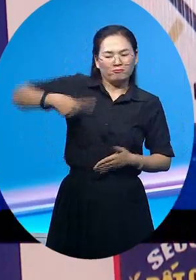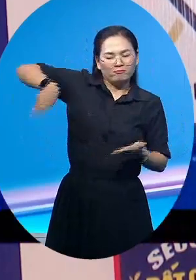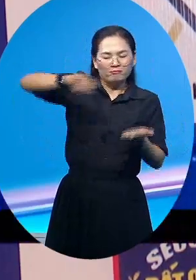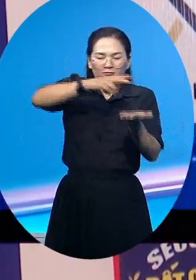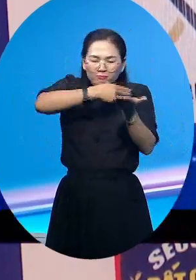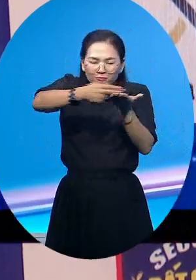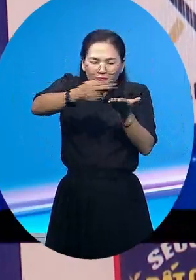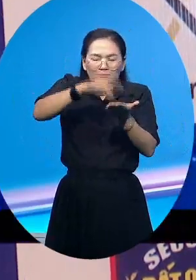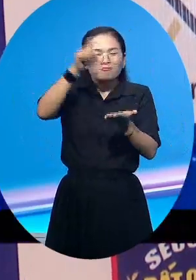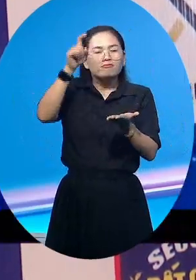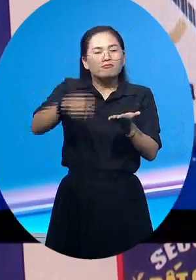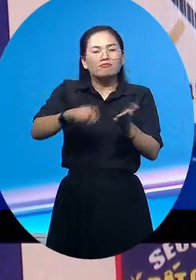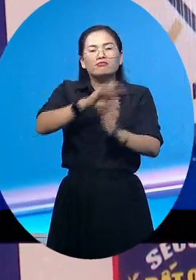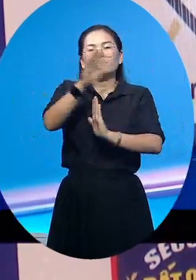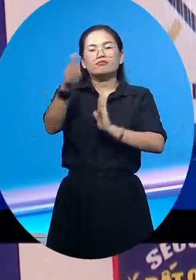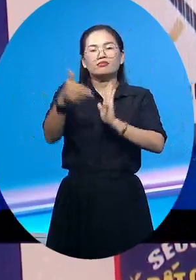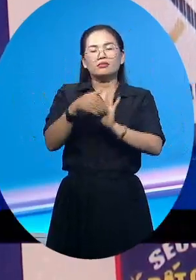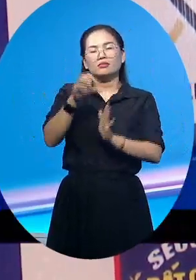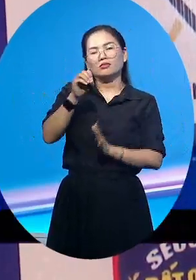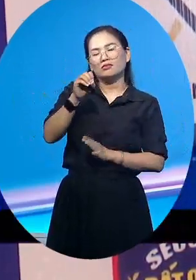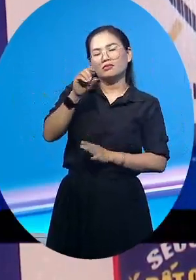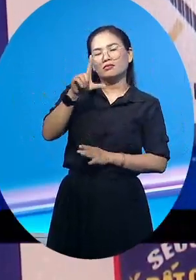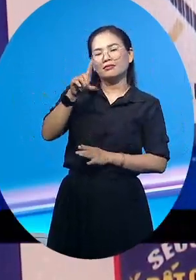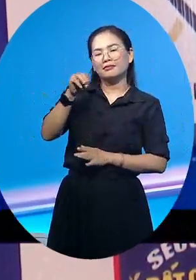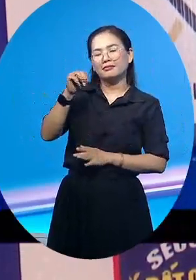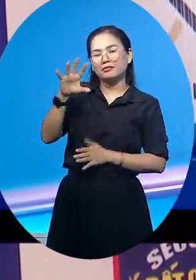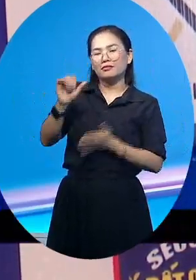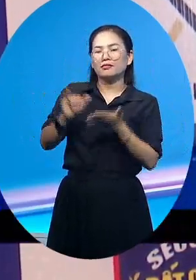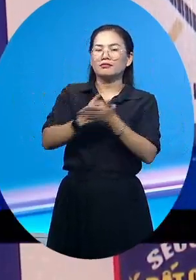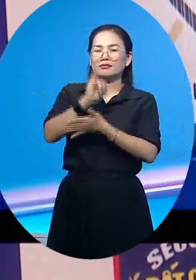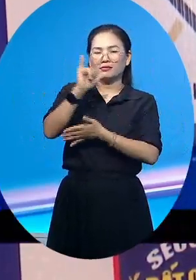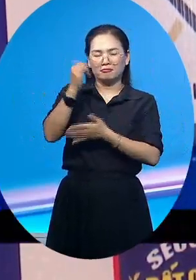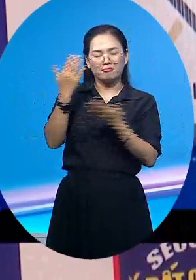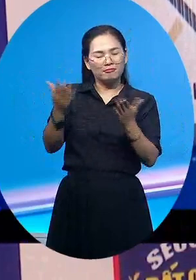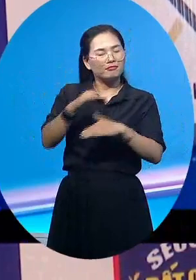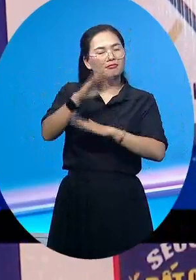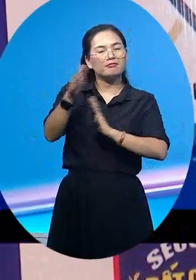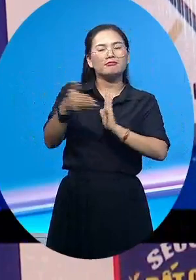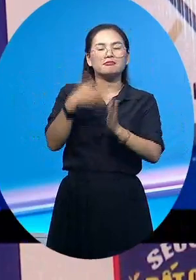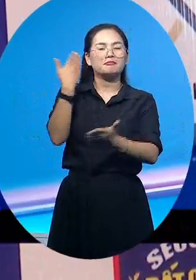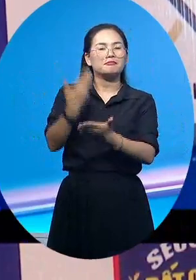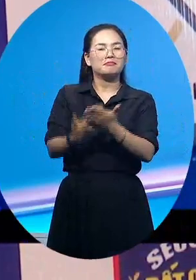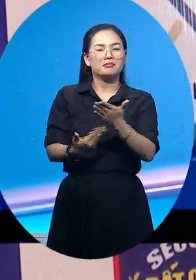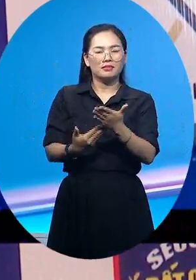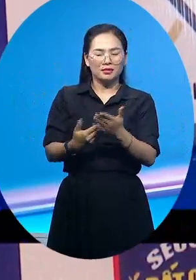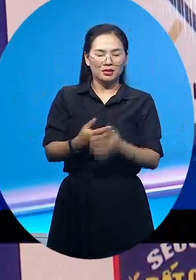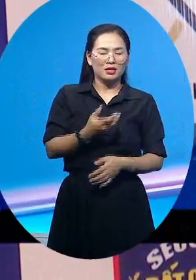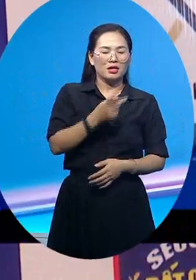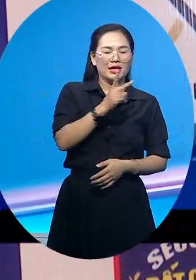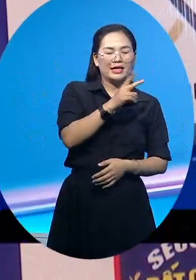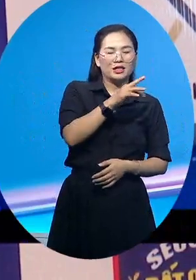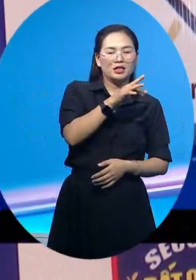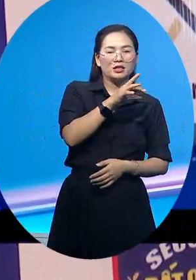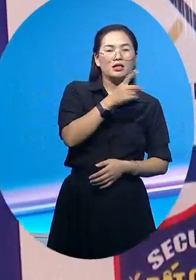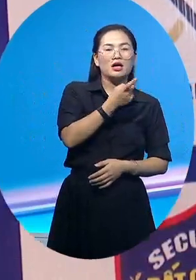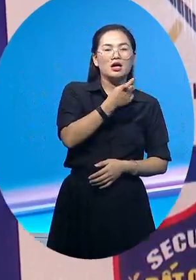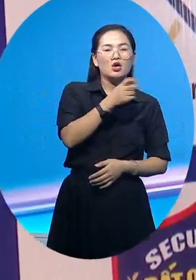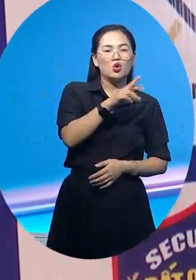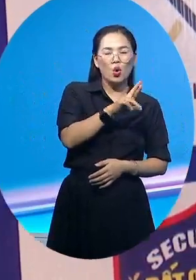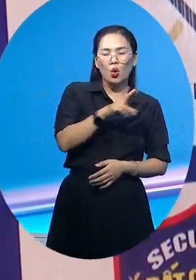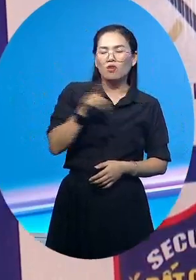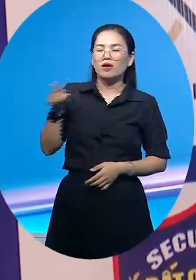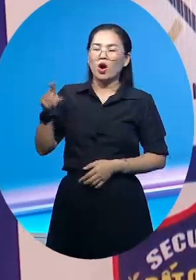ra mắt dòng sản phẩm mới có tên Olay Mio vào cuối tháng 6 này Đây là sản phẩm độc đáo với sự kết hợp giữa nước hydrogen izumio